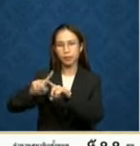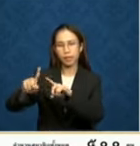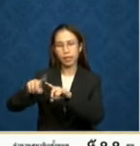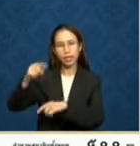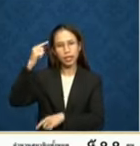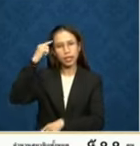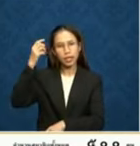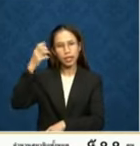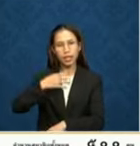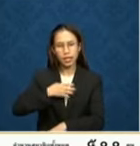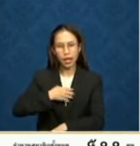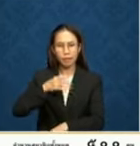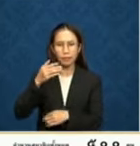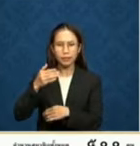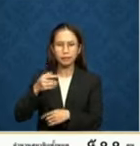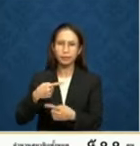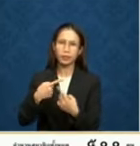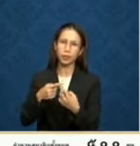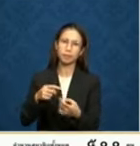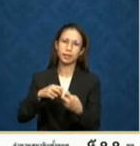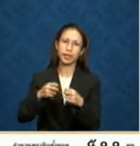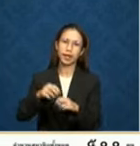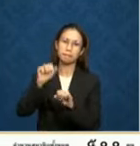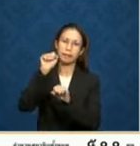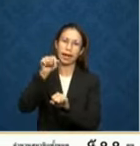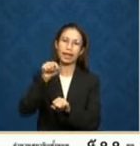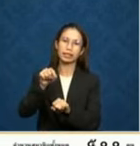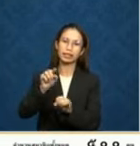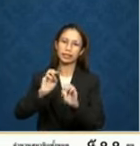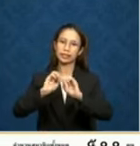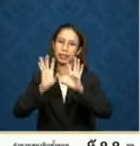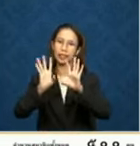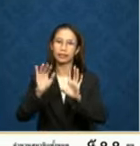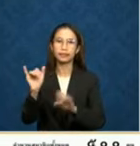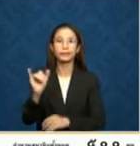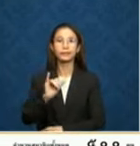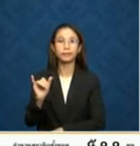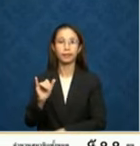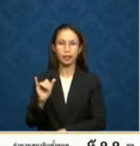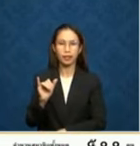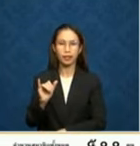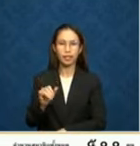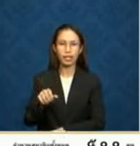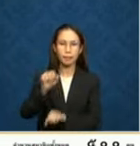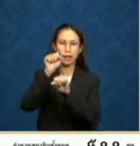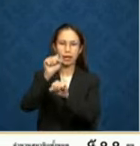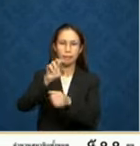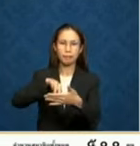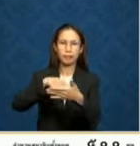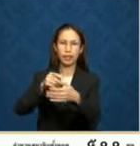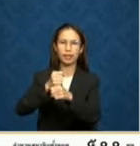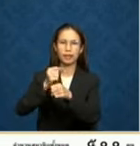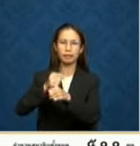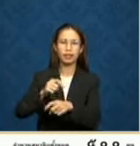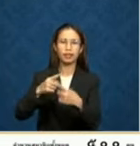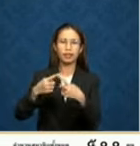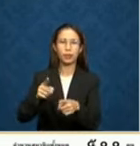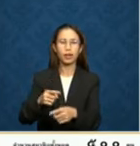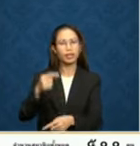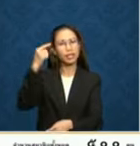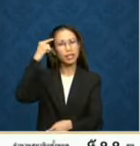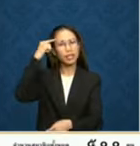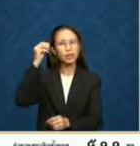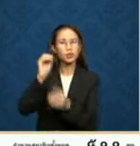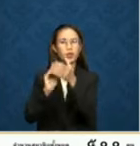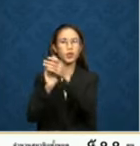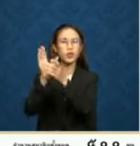Cloud First เขาก็ไปไม่ได้เพะติดประกาฉบับนี้แต่ไม่มีความชดเจนสัถี่ ประกาศนโยบายไปถึดวงดาวแต่อย่วแต่ยอดมาพ้